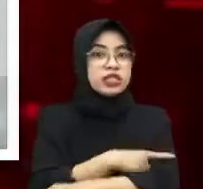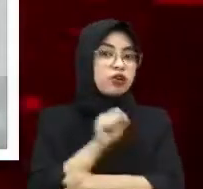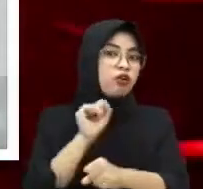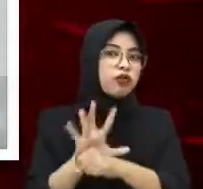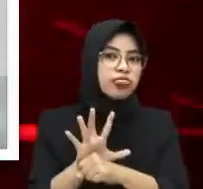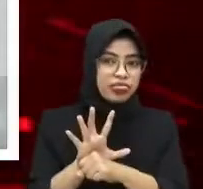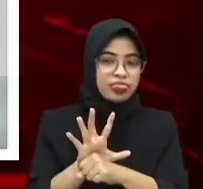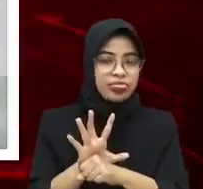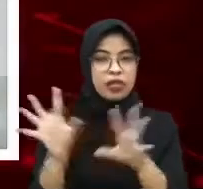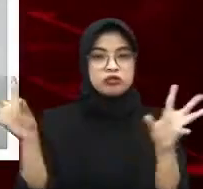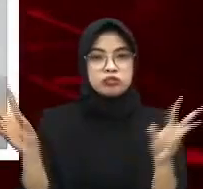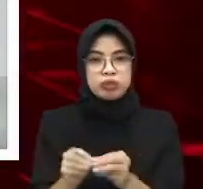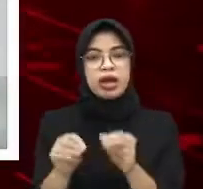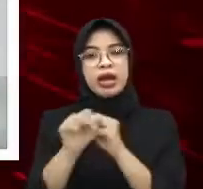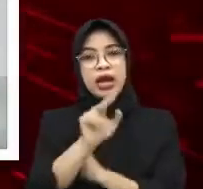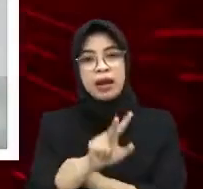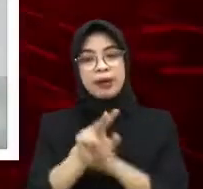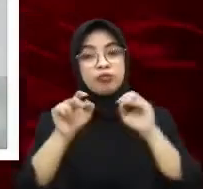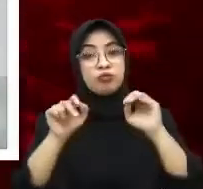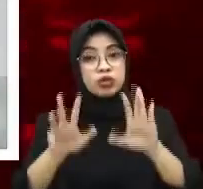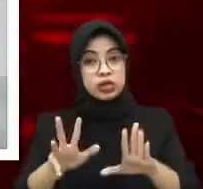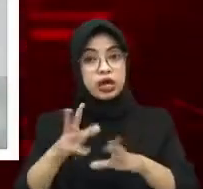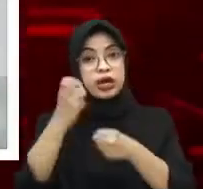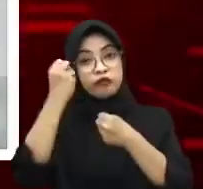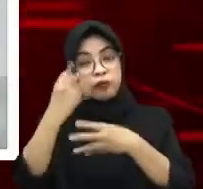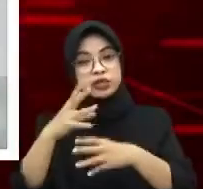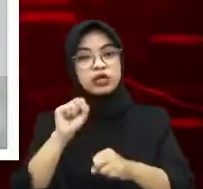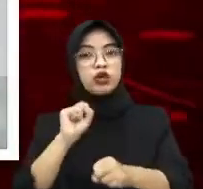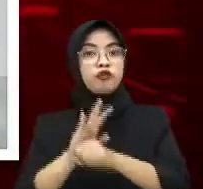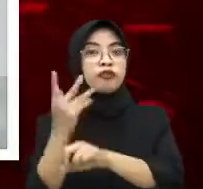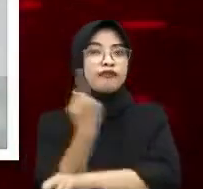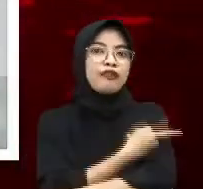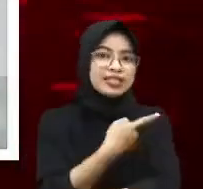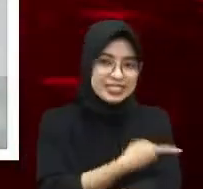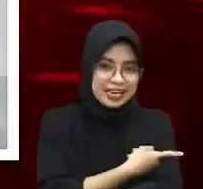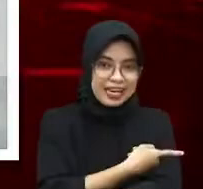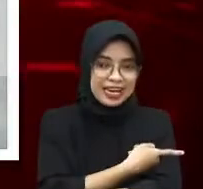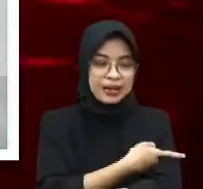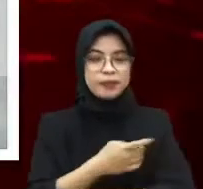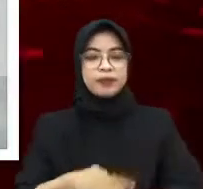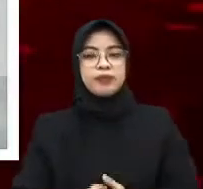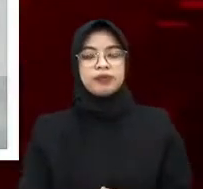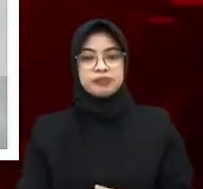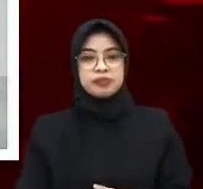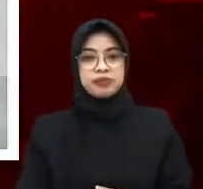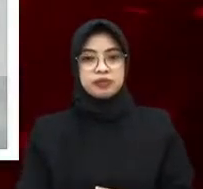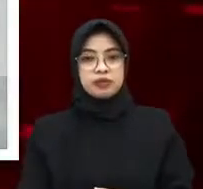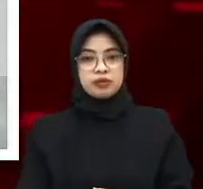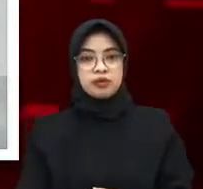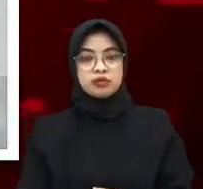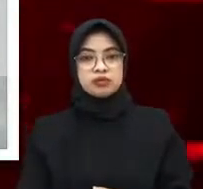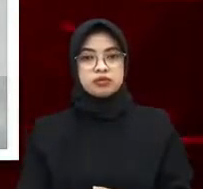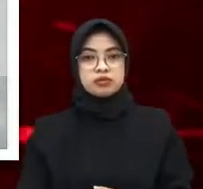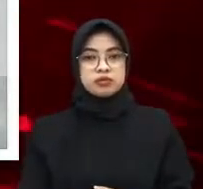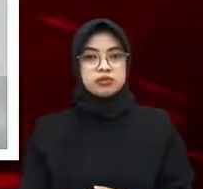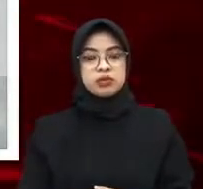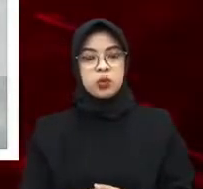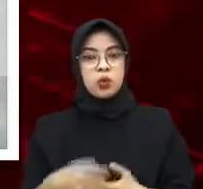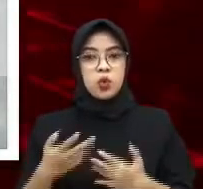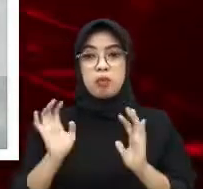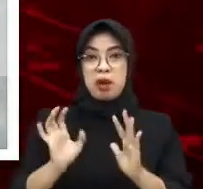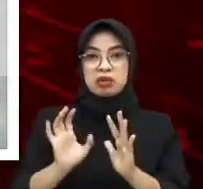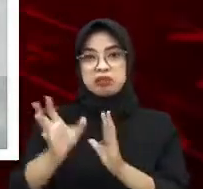ada sekitar 83 hoax terkait dengan vaksin COVID-19 ya. Dan viralitasnya cukup tinggi